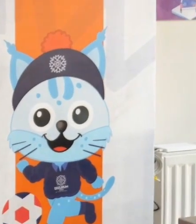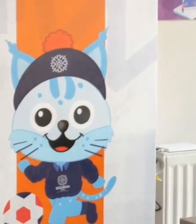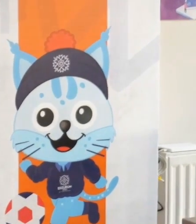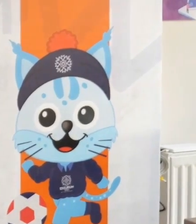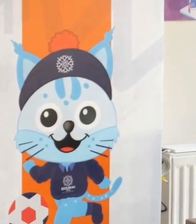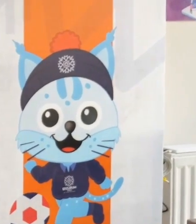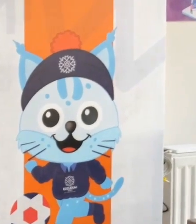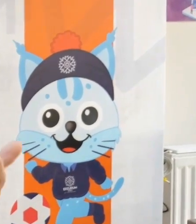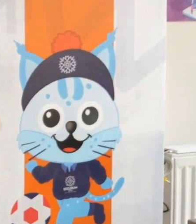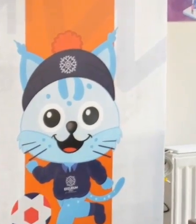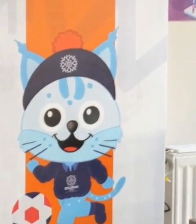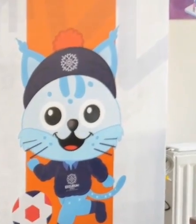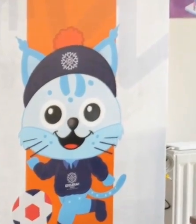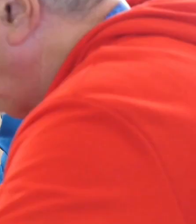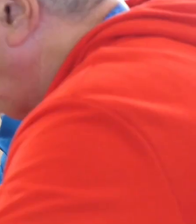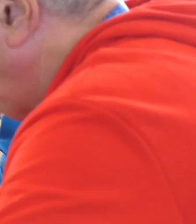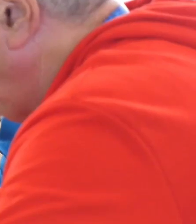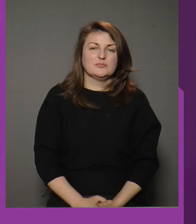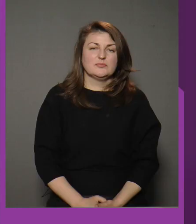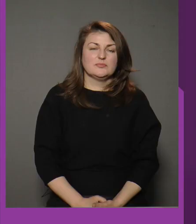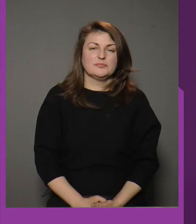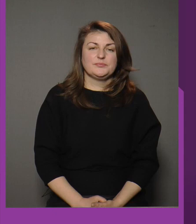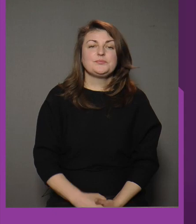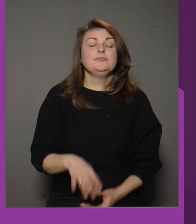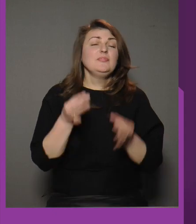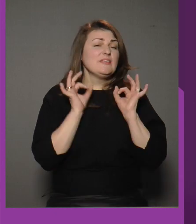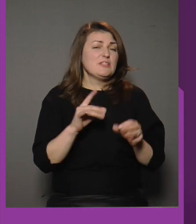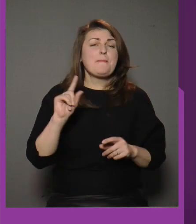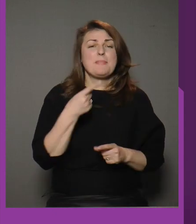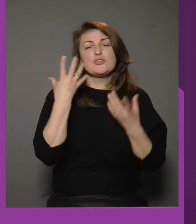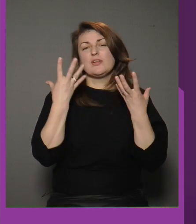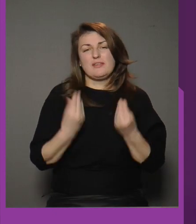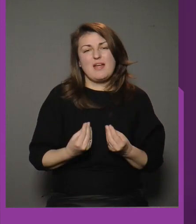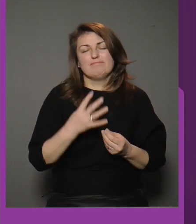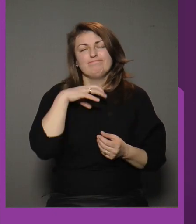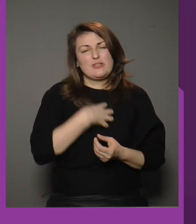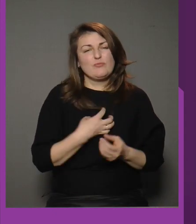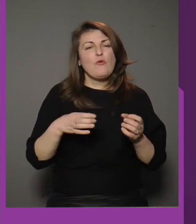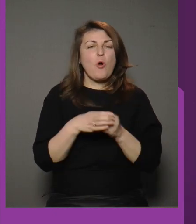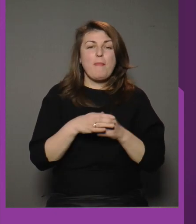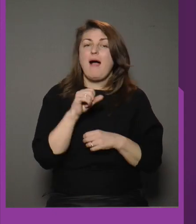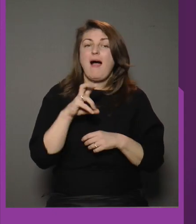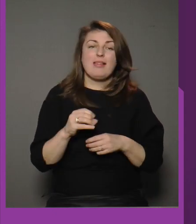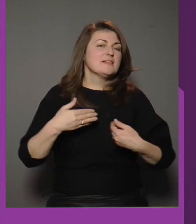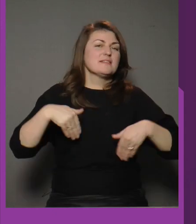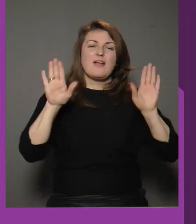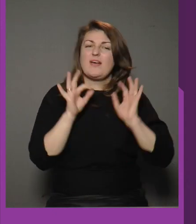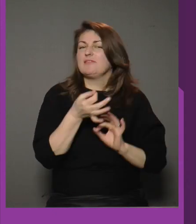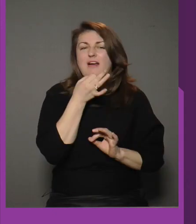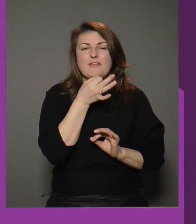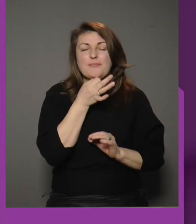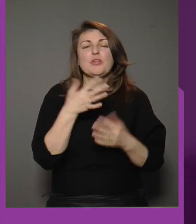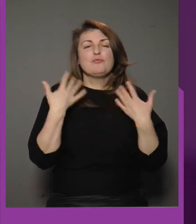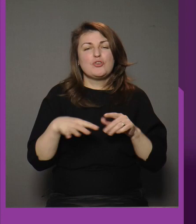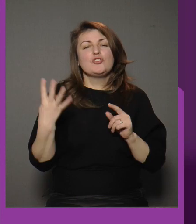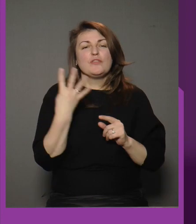на жаль, день сьогодні без медалей. Звісно, перший день засмутив команду, але здаватися зарано. Вже